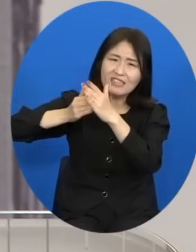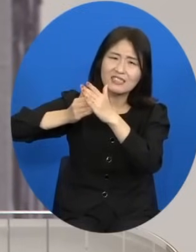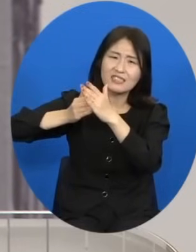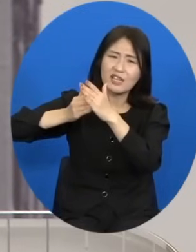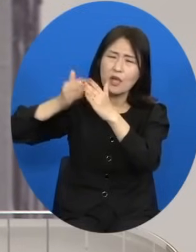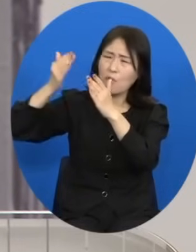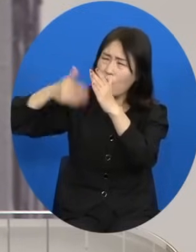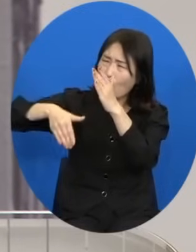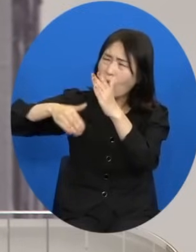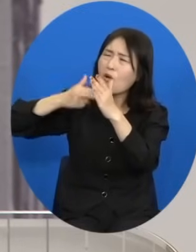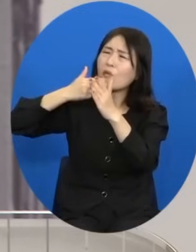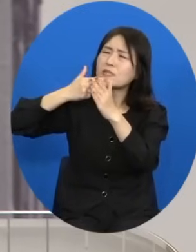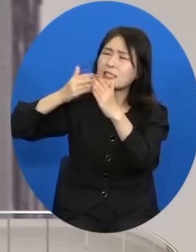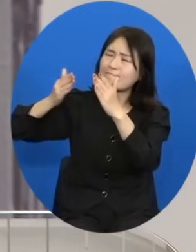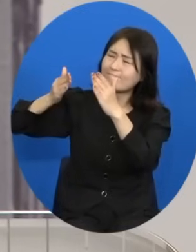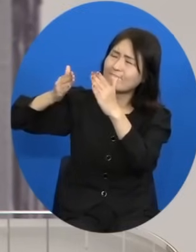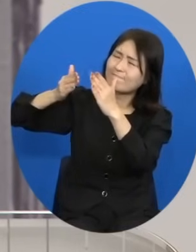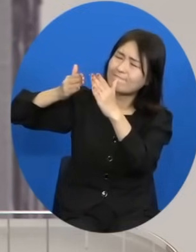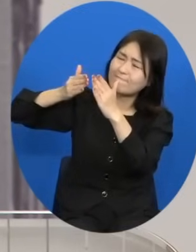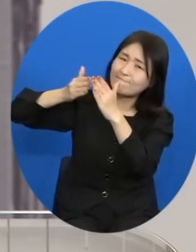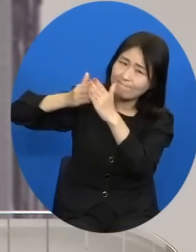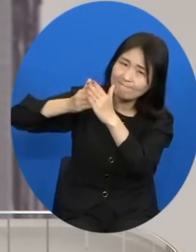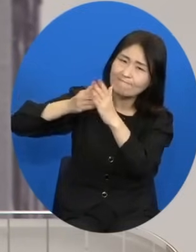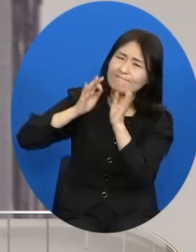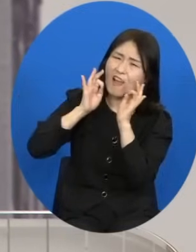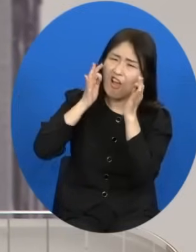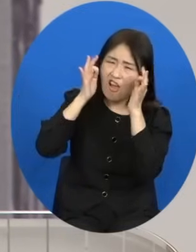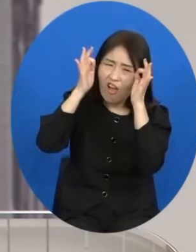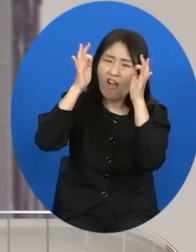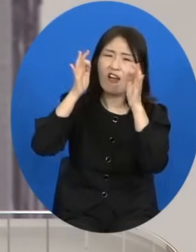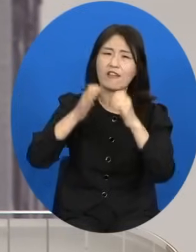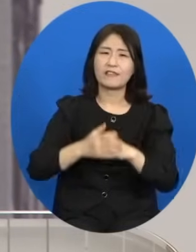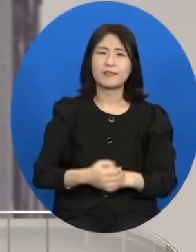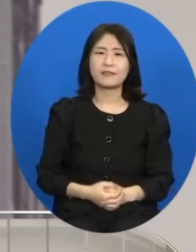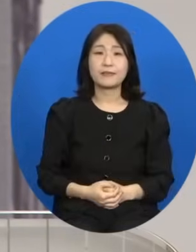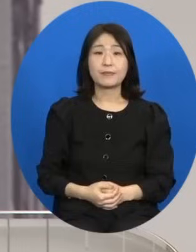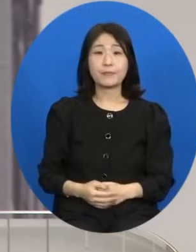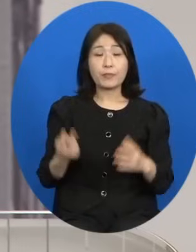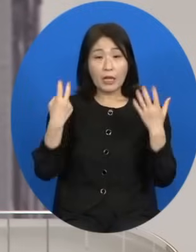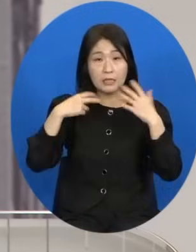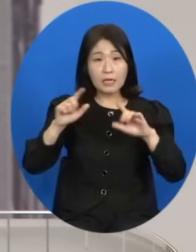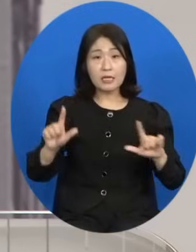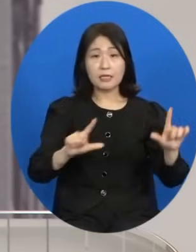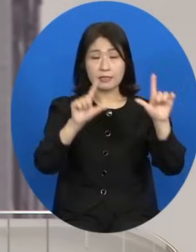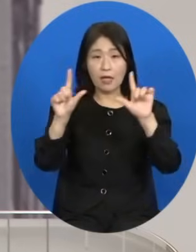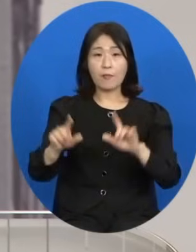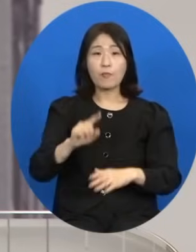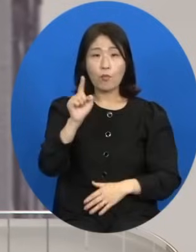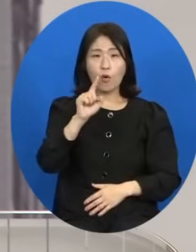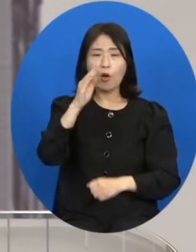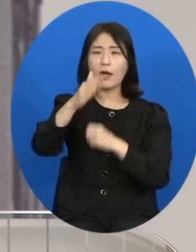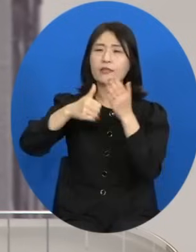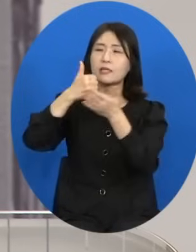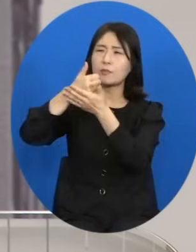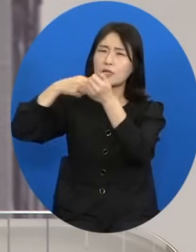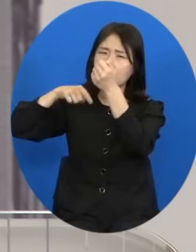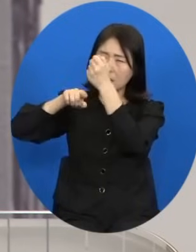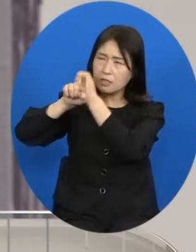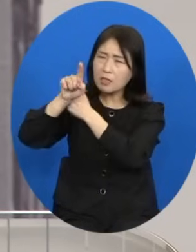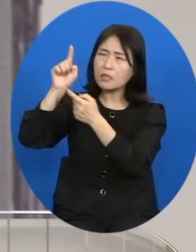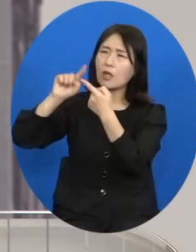주님 손붙잡고 보니까 다니엘이 어떻게 살아 왔습니까 항상 하나님의 뜻이 무엇인지를